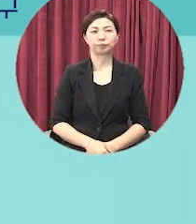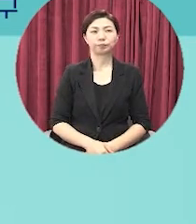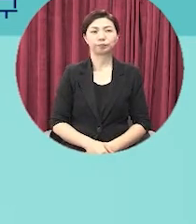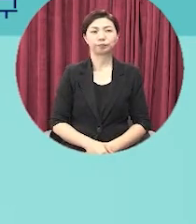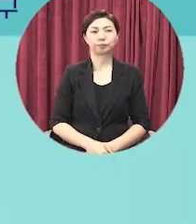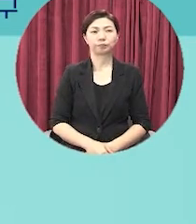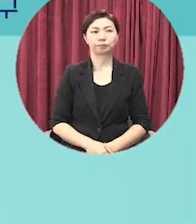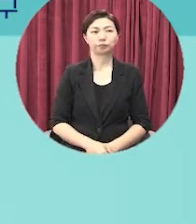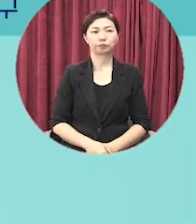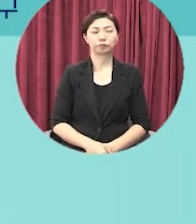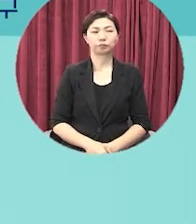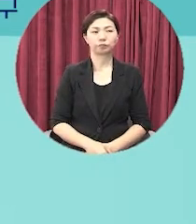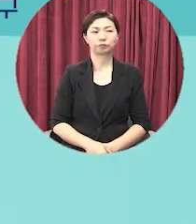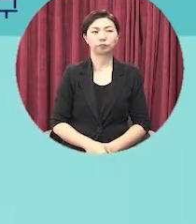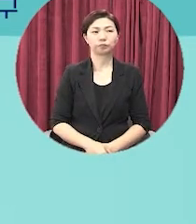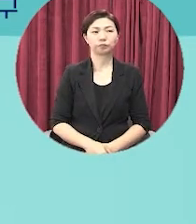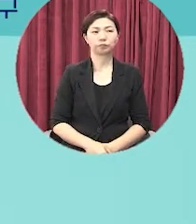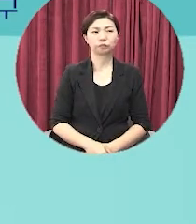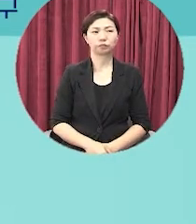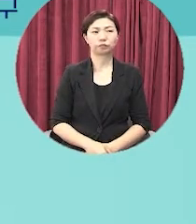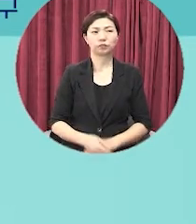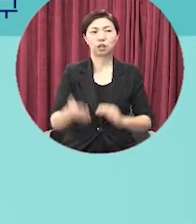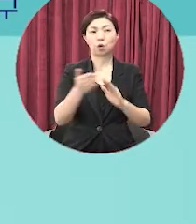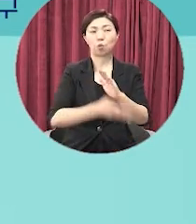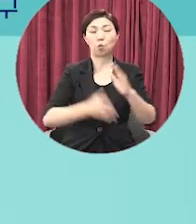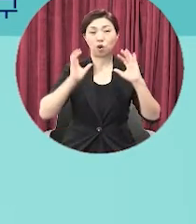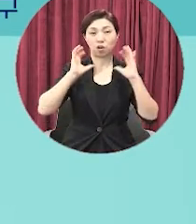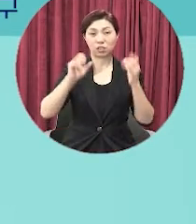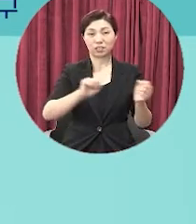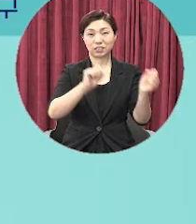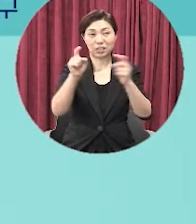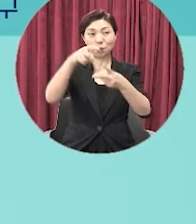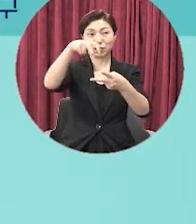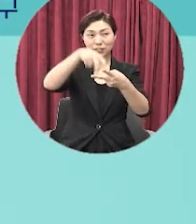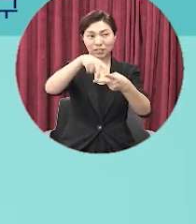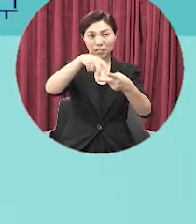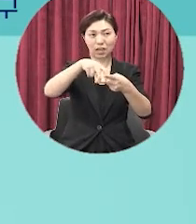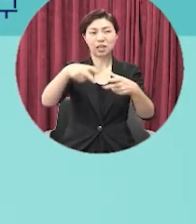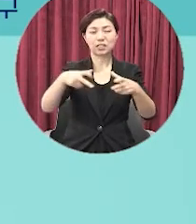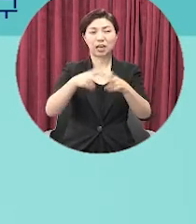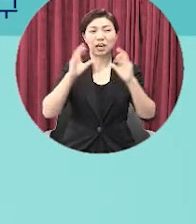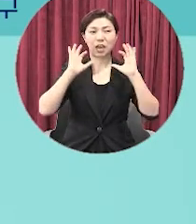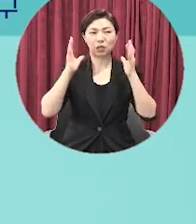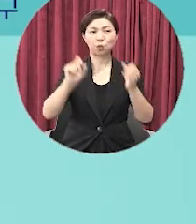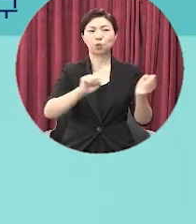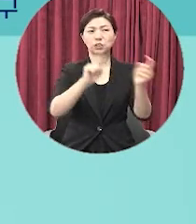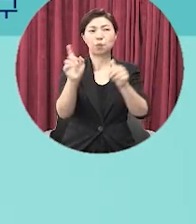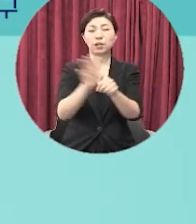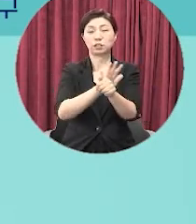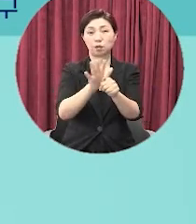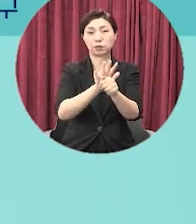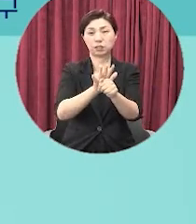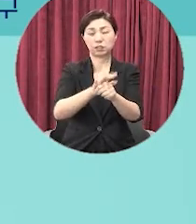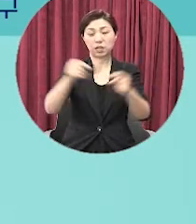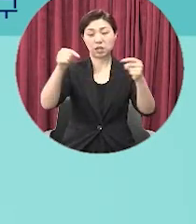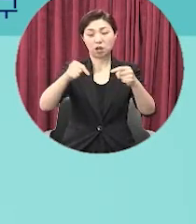또한 200 어린이 재활 의료센터 내에서 장애아동 제 서비스 협의체 를 만들고 그 협의